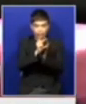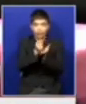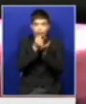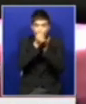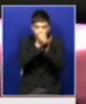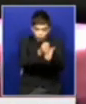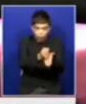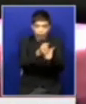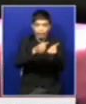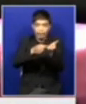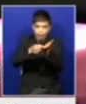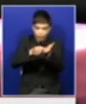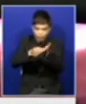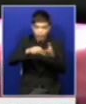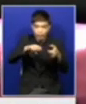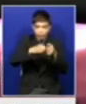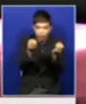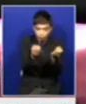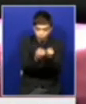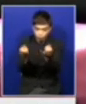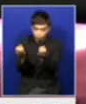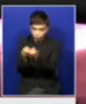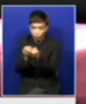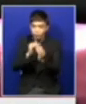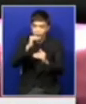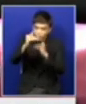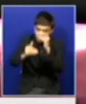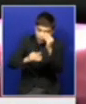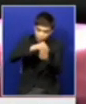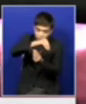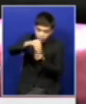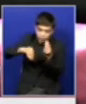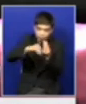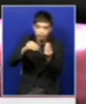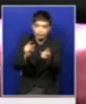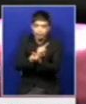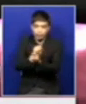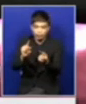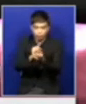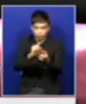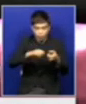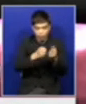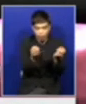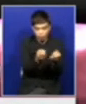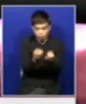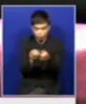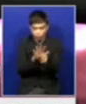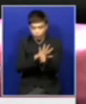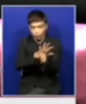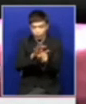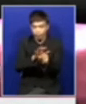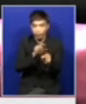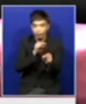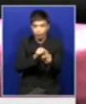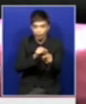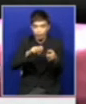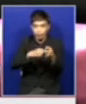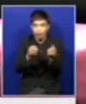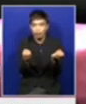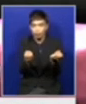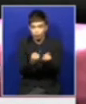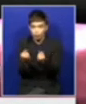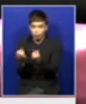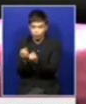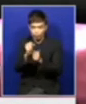และฟื้นฟูเศรษฐกิจและสังคมที่ได้รับผลกระทบจากการระบาดของเชื้อไวรัสโคโรนา2019พ.